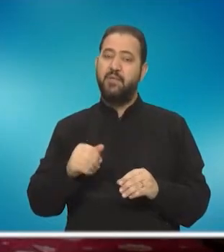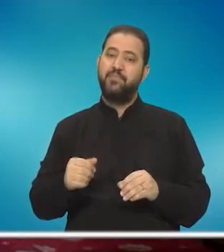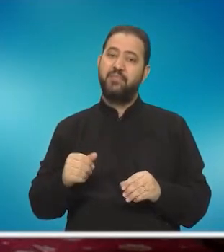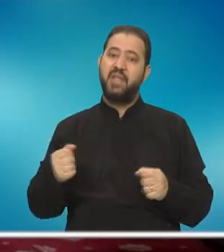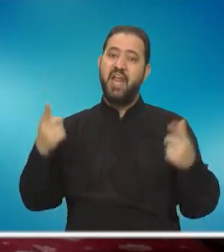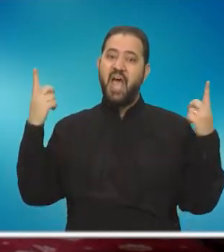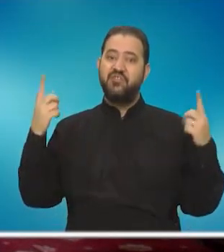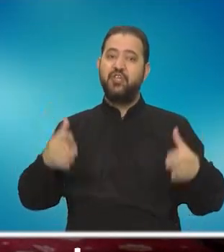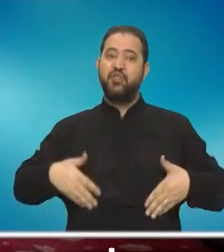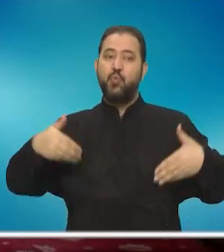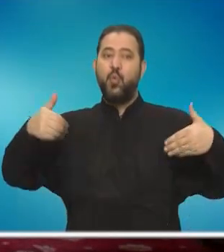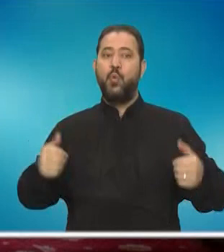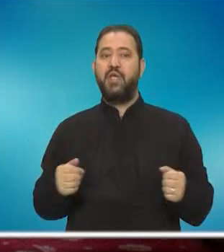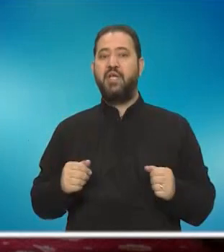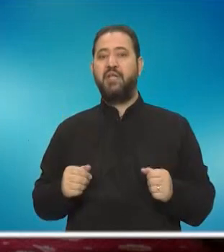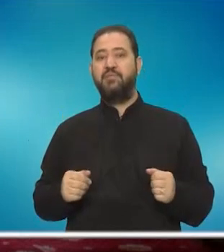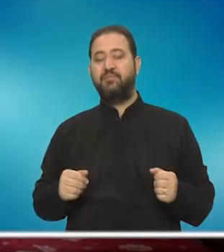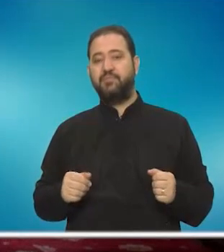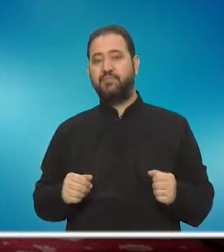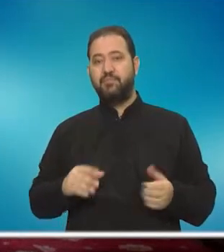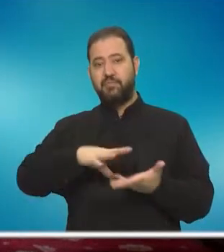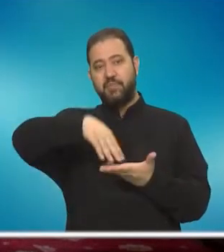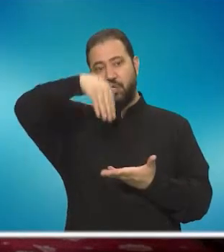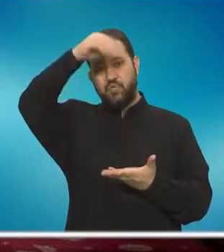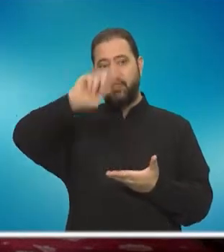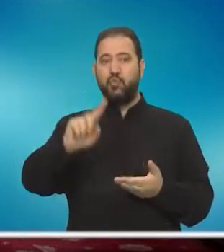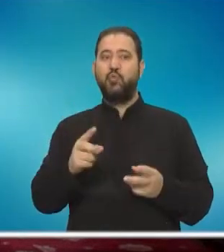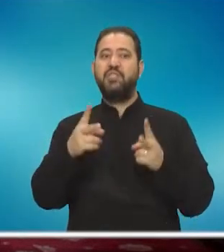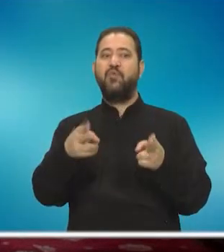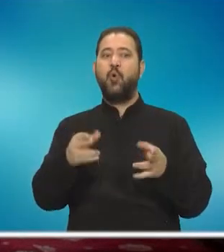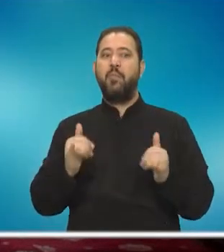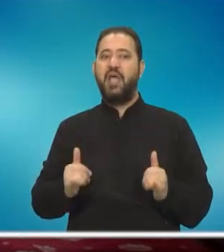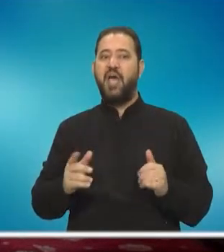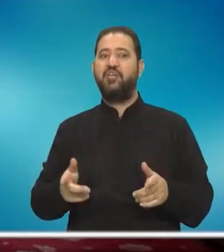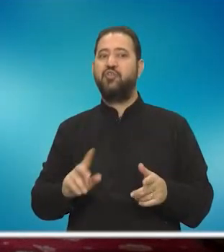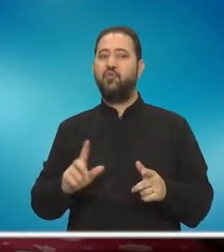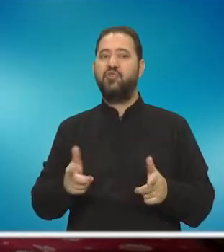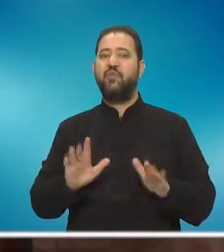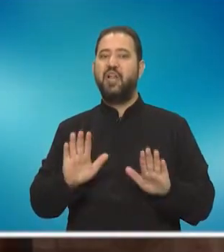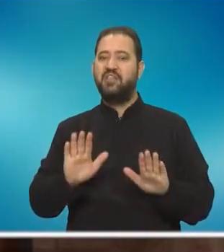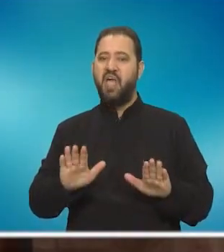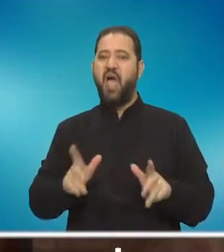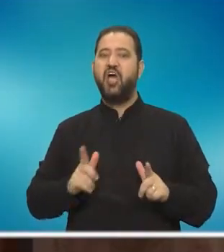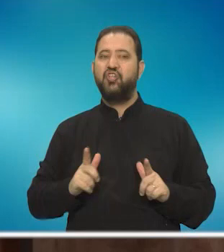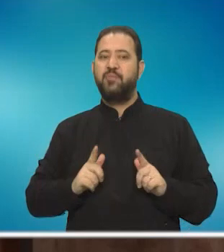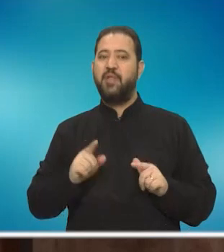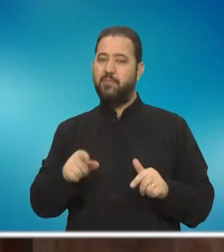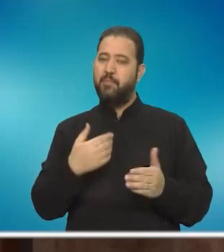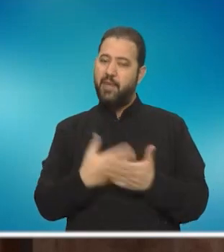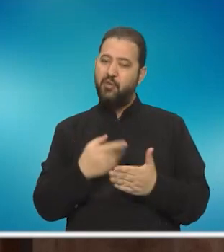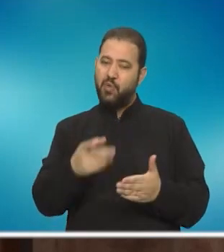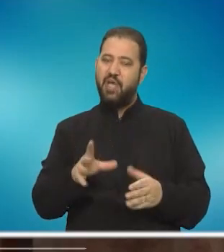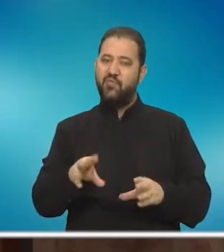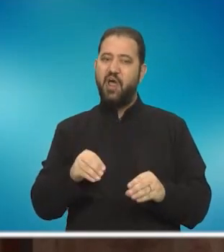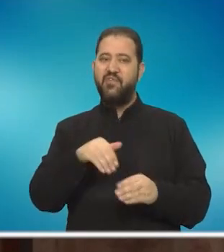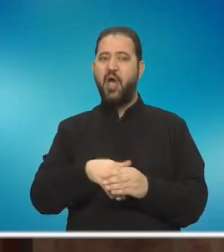urmă și bucuriile și satisfacțiile duhovnicești nu se vor lăsa așteptate, pentru că ei vor avea